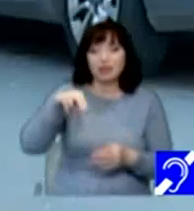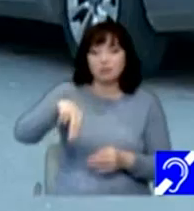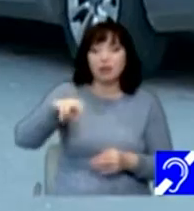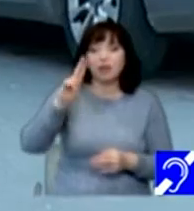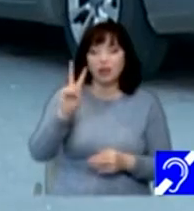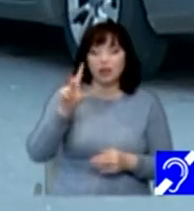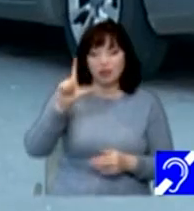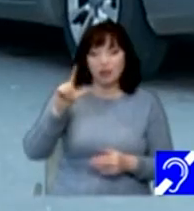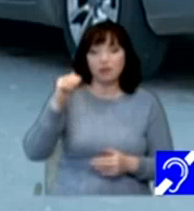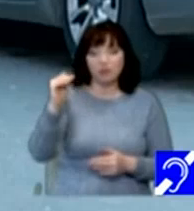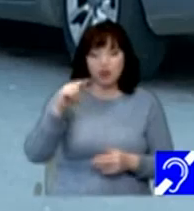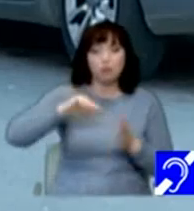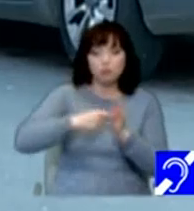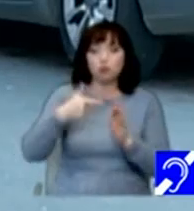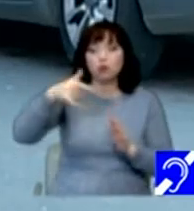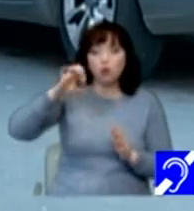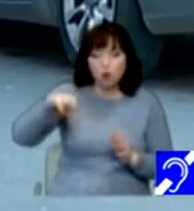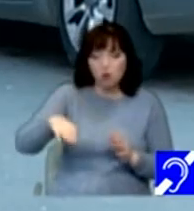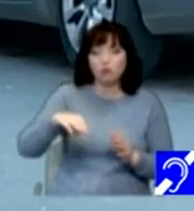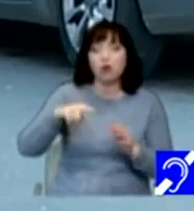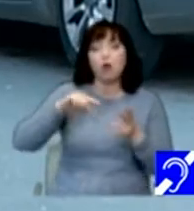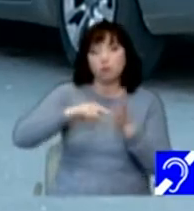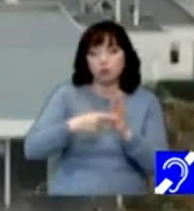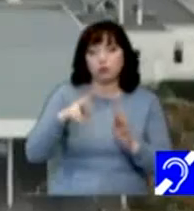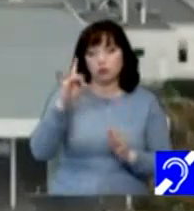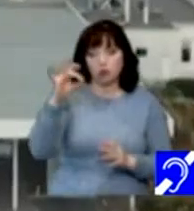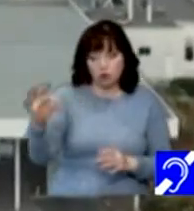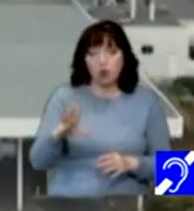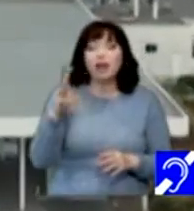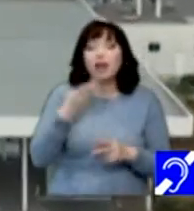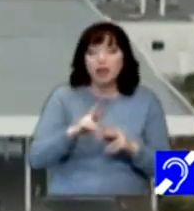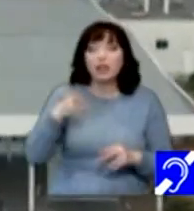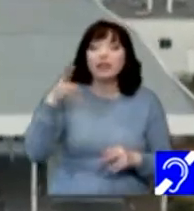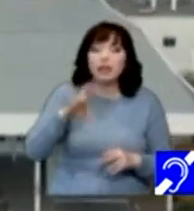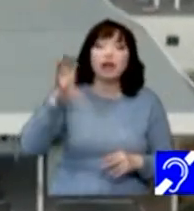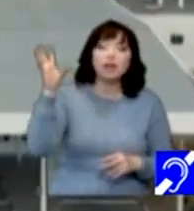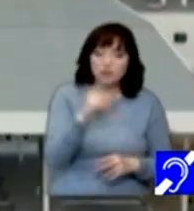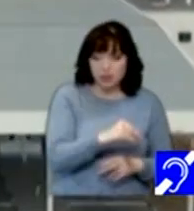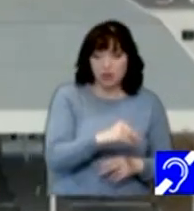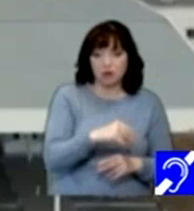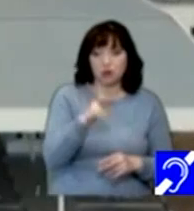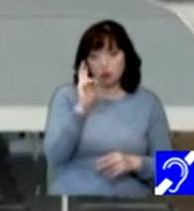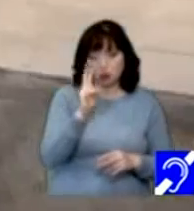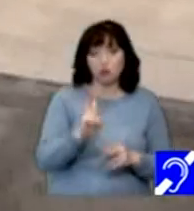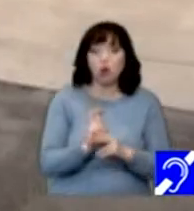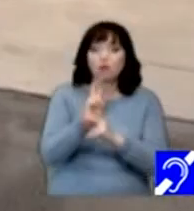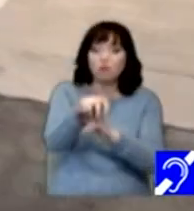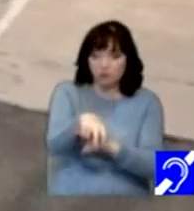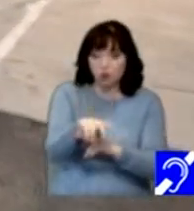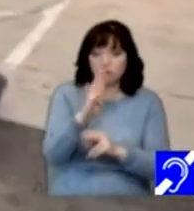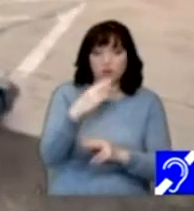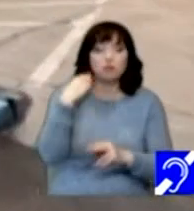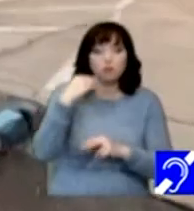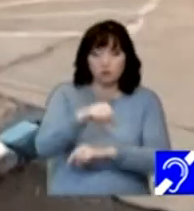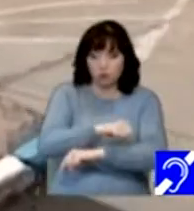plf.gov.ro. Această măsură este valabilă pentru toți cei care intră în România și nimeni nu face nicio excepție, începând